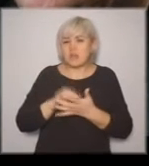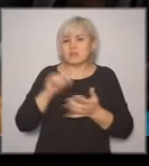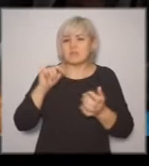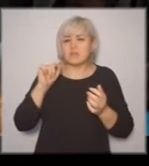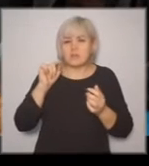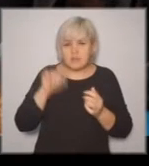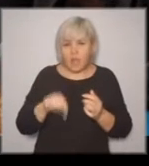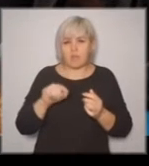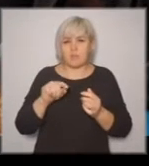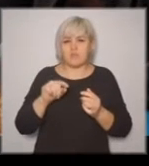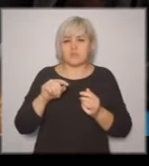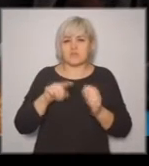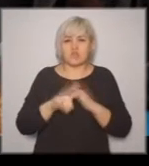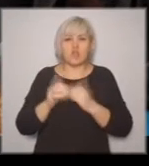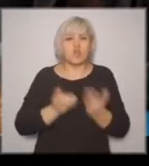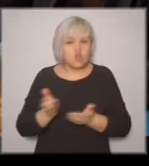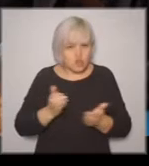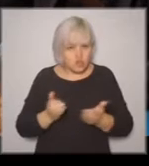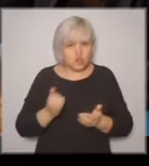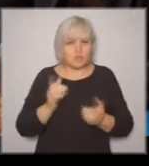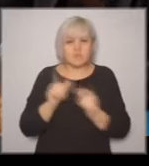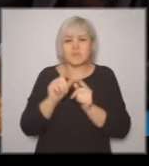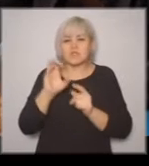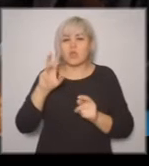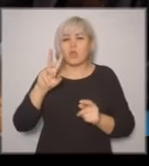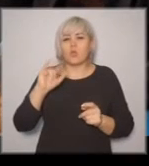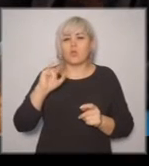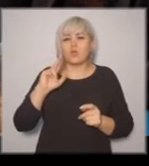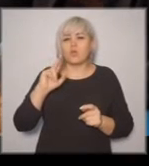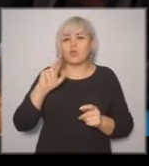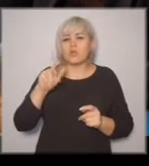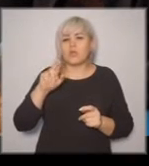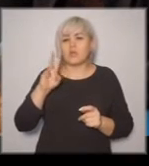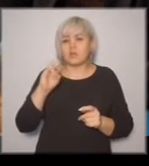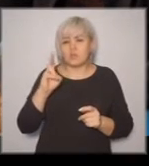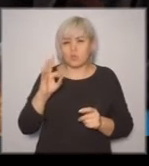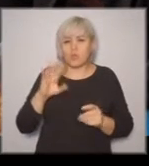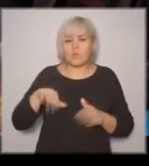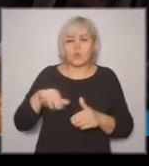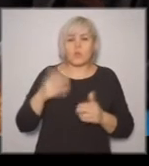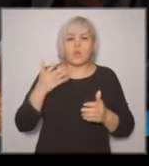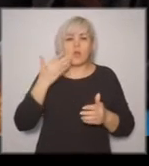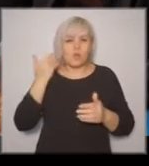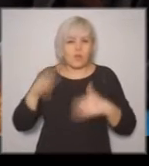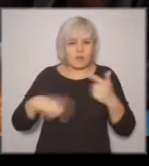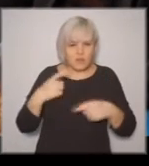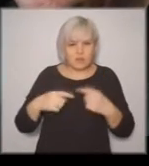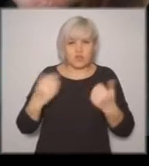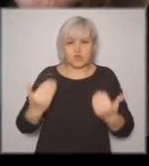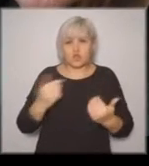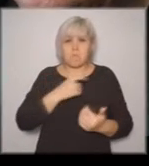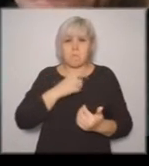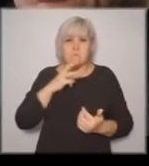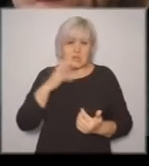его, решили организационные вопросы, он стал заниматься там вначале лыжами с Лукьяненко, потом